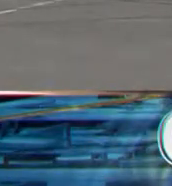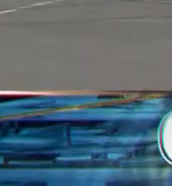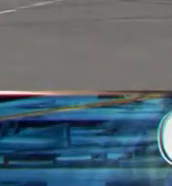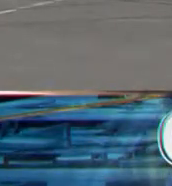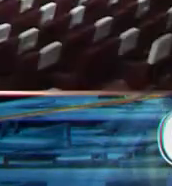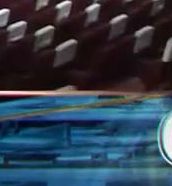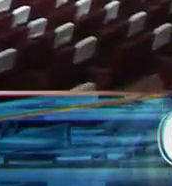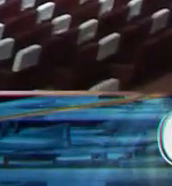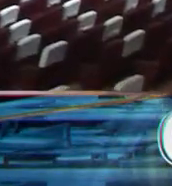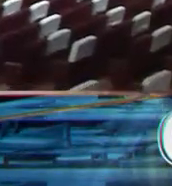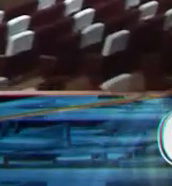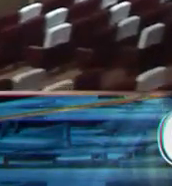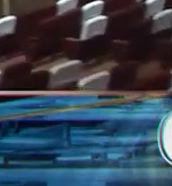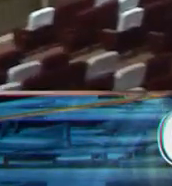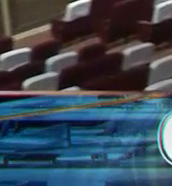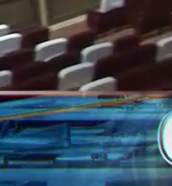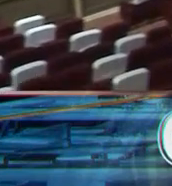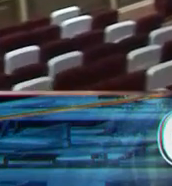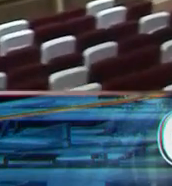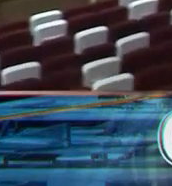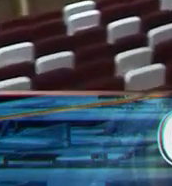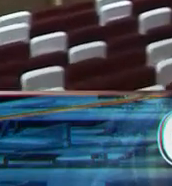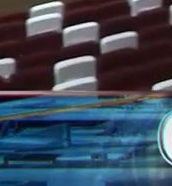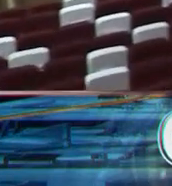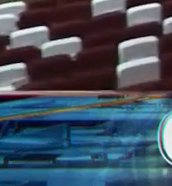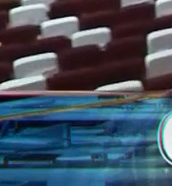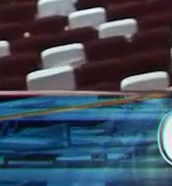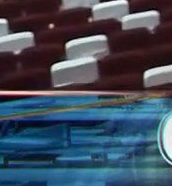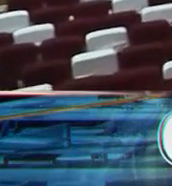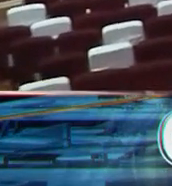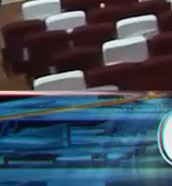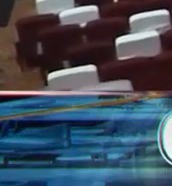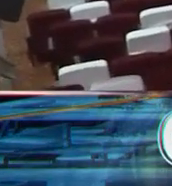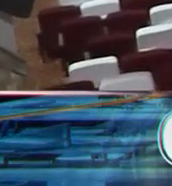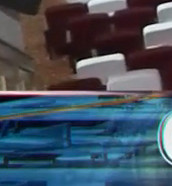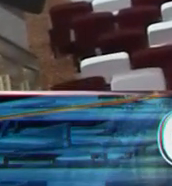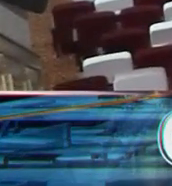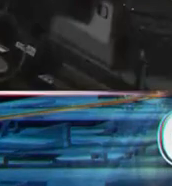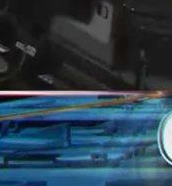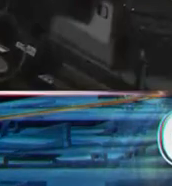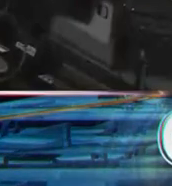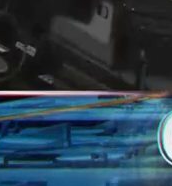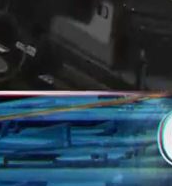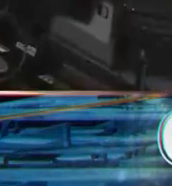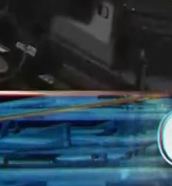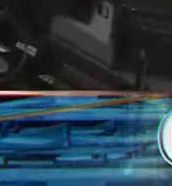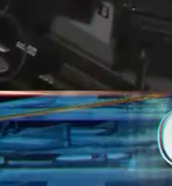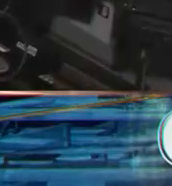Искусство не подвластно пандемии. На подмостках областного театра готовится постановка спектакля о Великой Отечественной